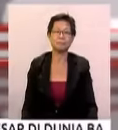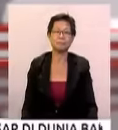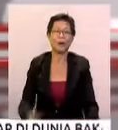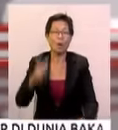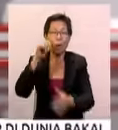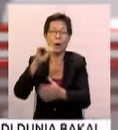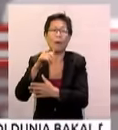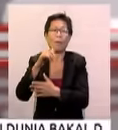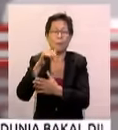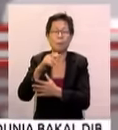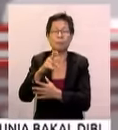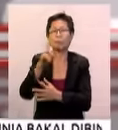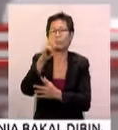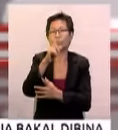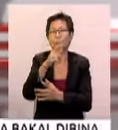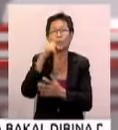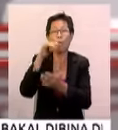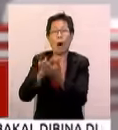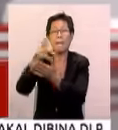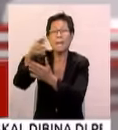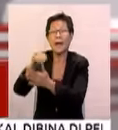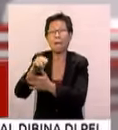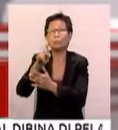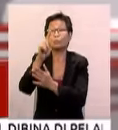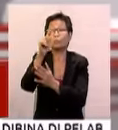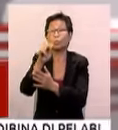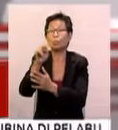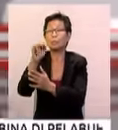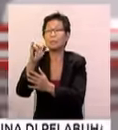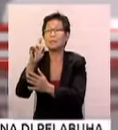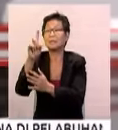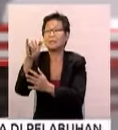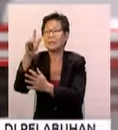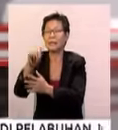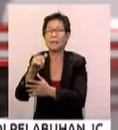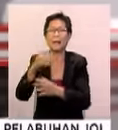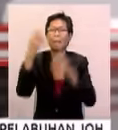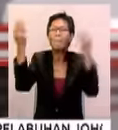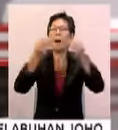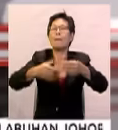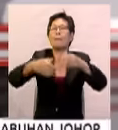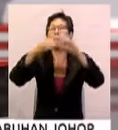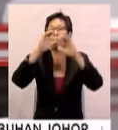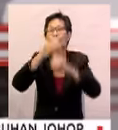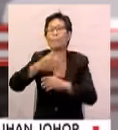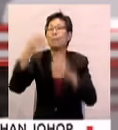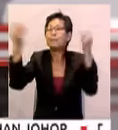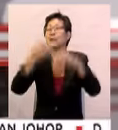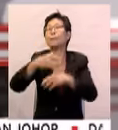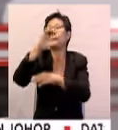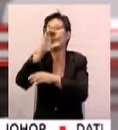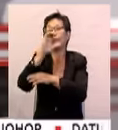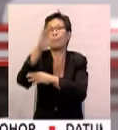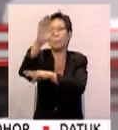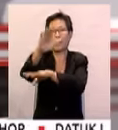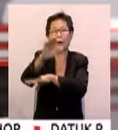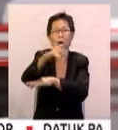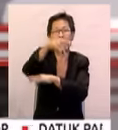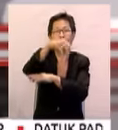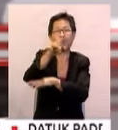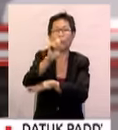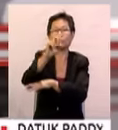Isteri Perdana Menteri Tun Dr. Siti Hasmah Mohd Ali menghadiri majlis minum petang sempena mesyuarat Agong Puspanita kali ke-37